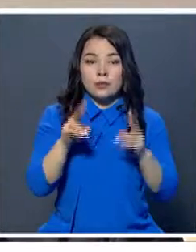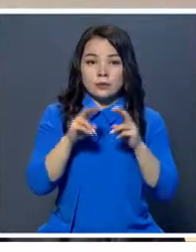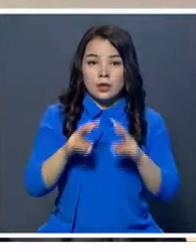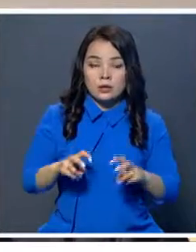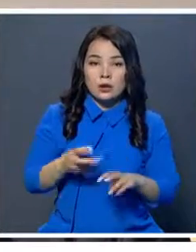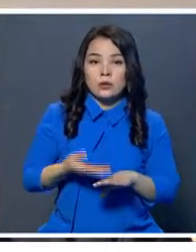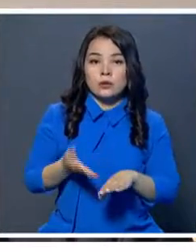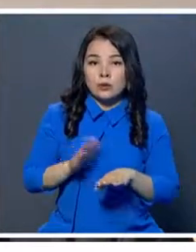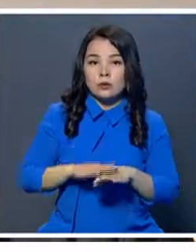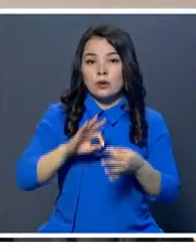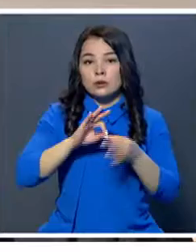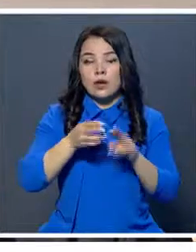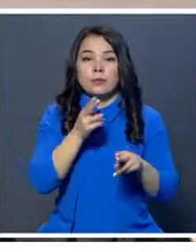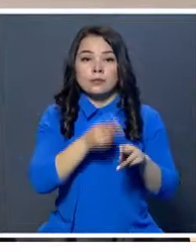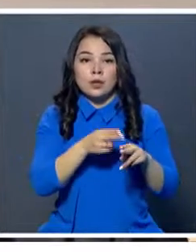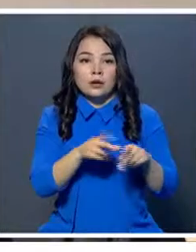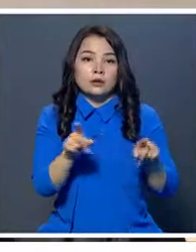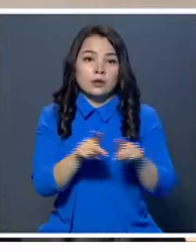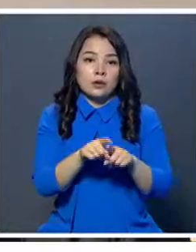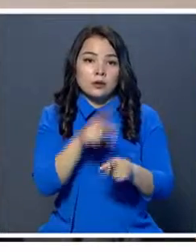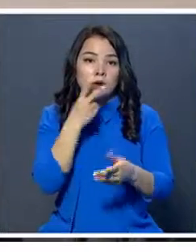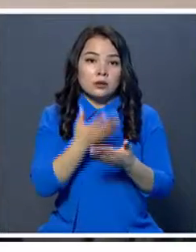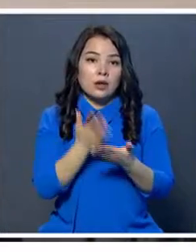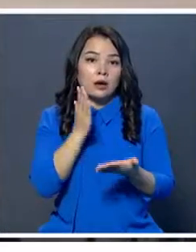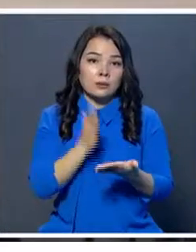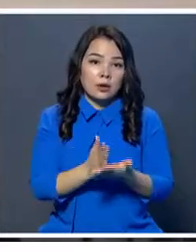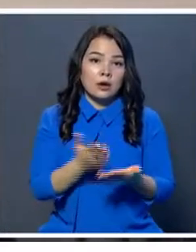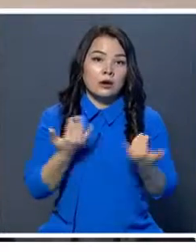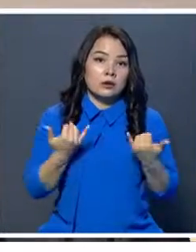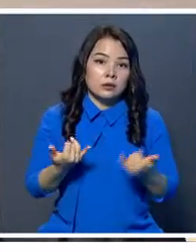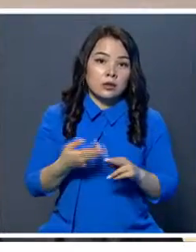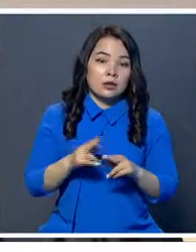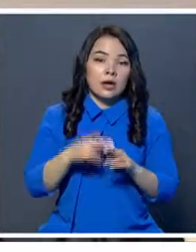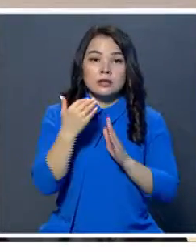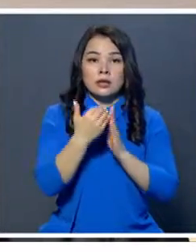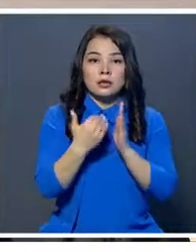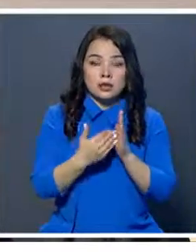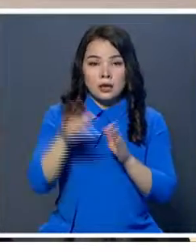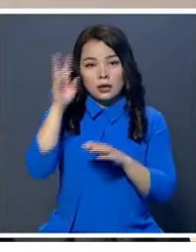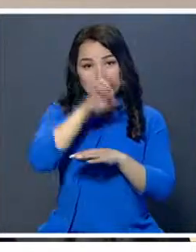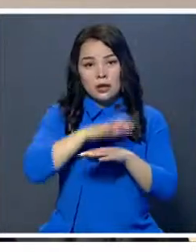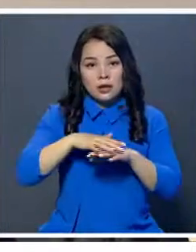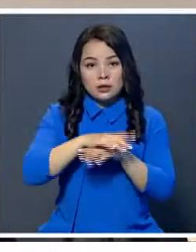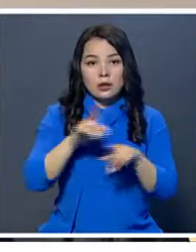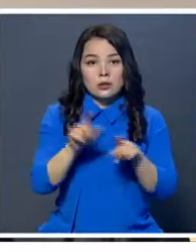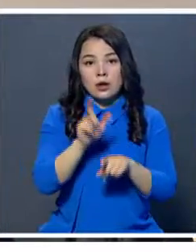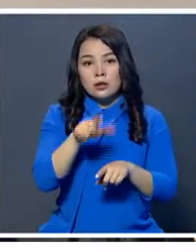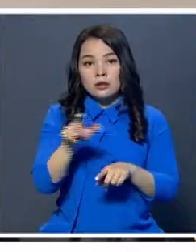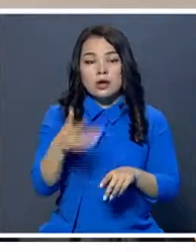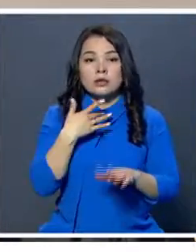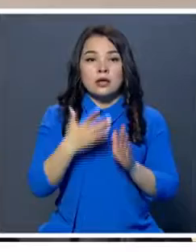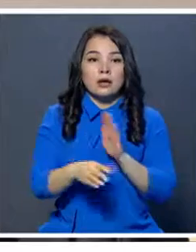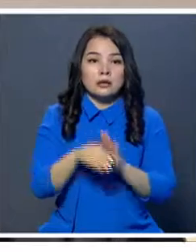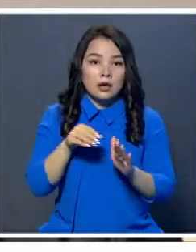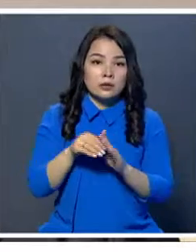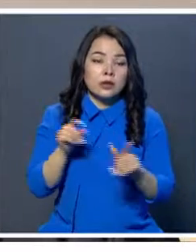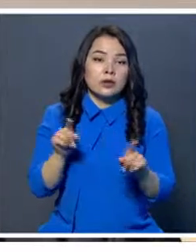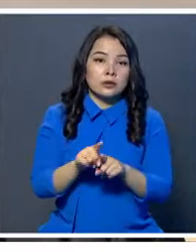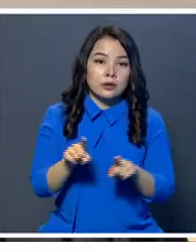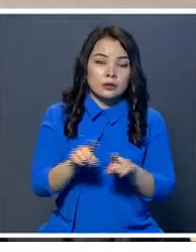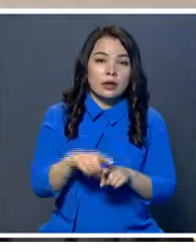бір кедергілер жасауы мүмкін деген сөздер бар. Міне осындай кезде елдің тізгінін халық сайлаған президент ұстап